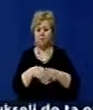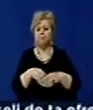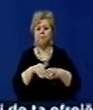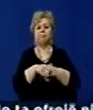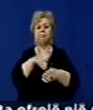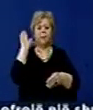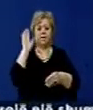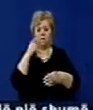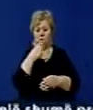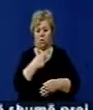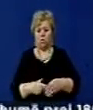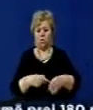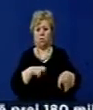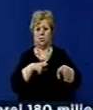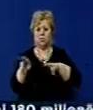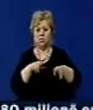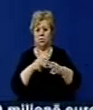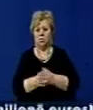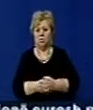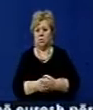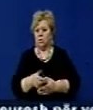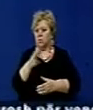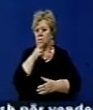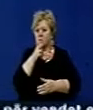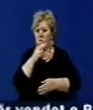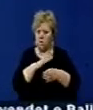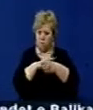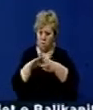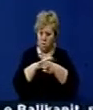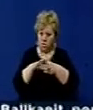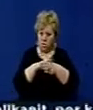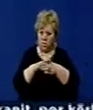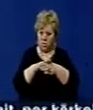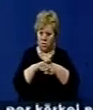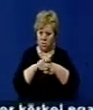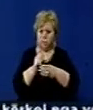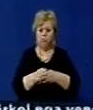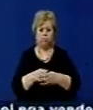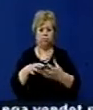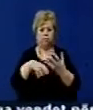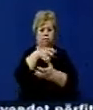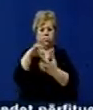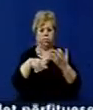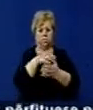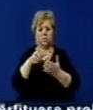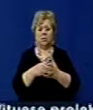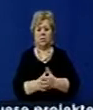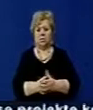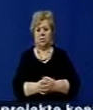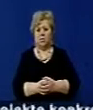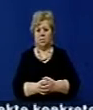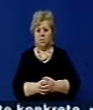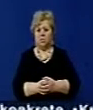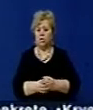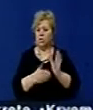nga roli i prokurorit dhe gjyqtarit. Kërkoni falje publike për ngatresën që keni krijuar dhe